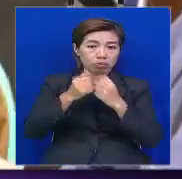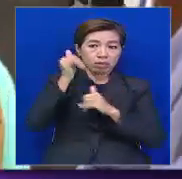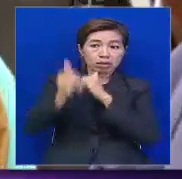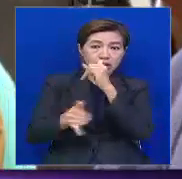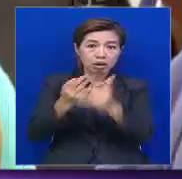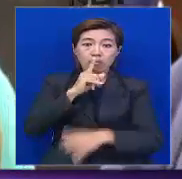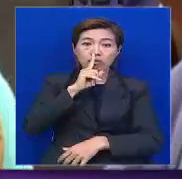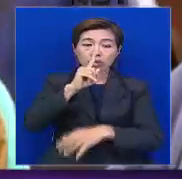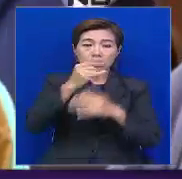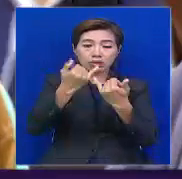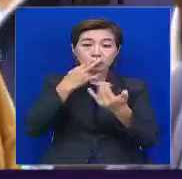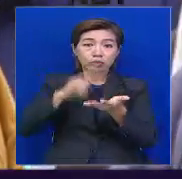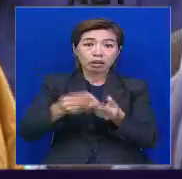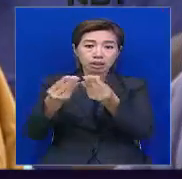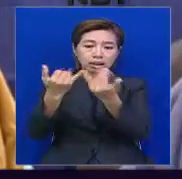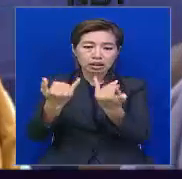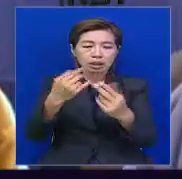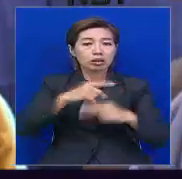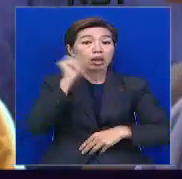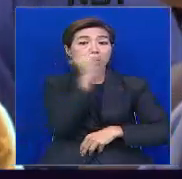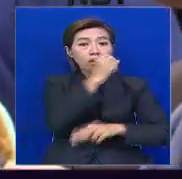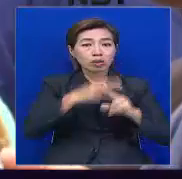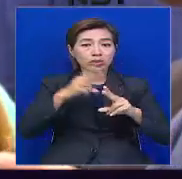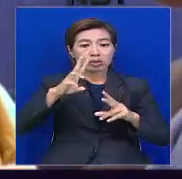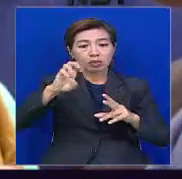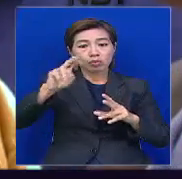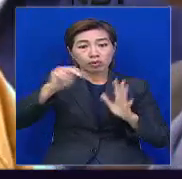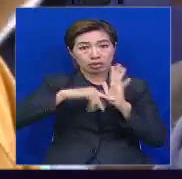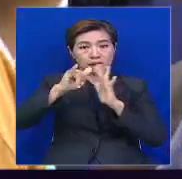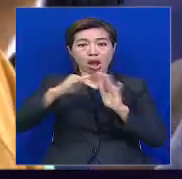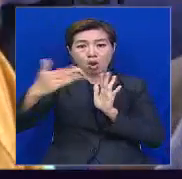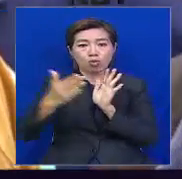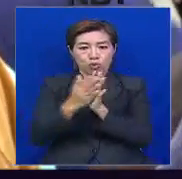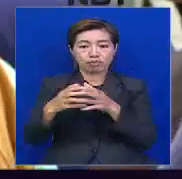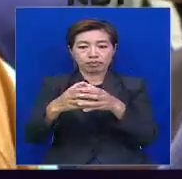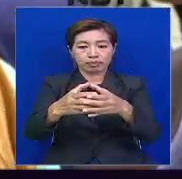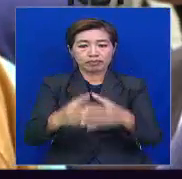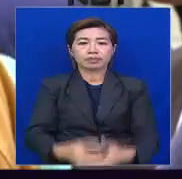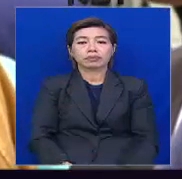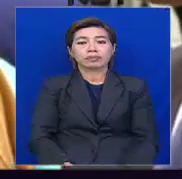องเรียนในครั้งนี้มีนายวินัยพันธุรักษ์อดีตสมาชิกวง The Impossible ร่วมเดินทางมาด้วยค่ะ